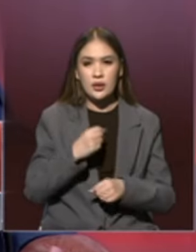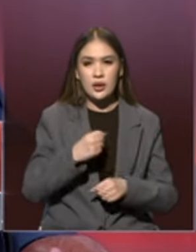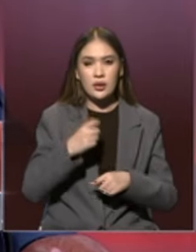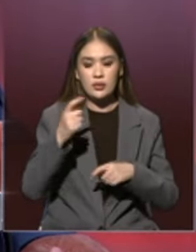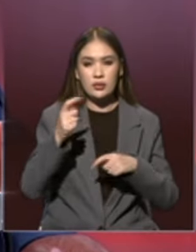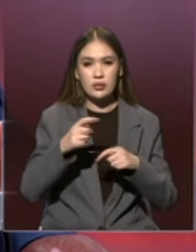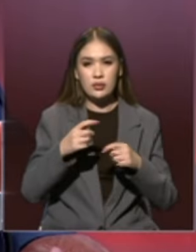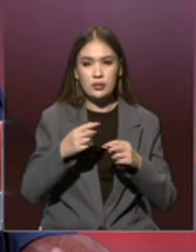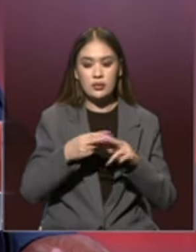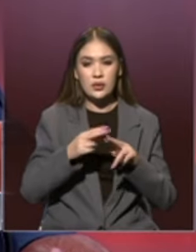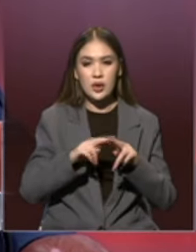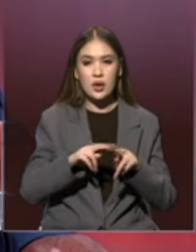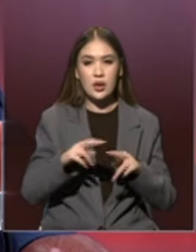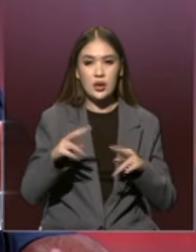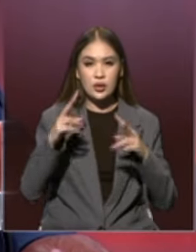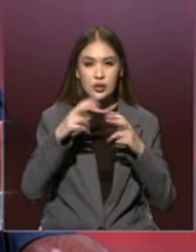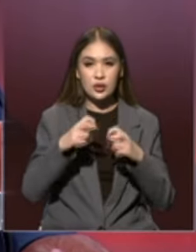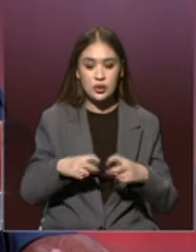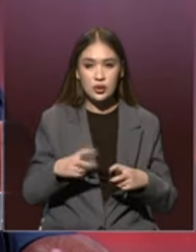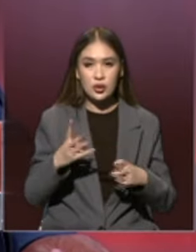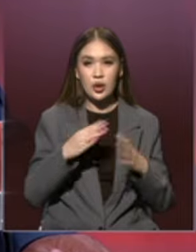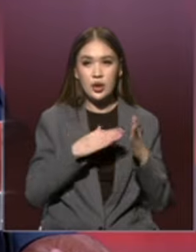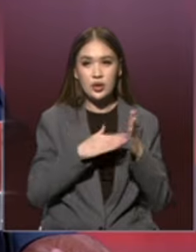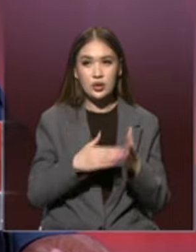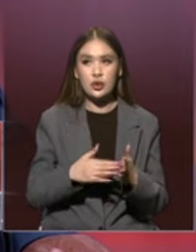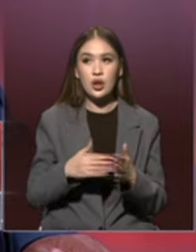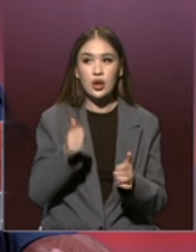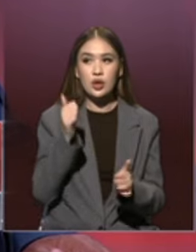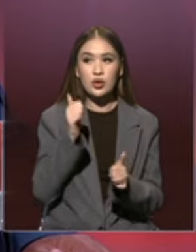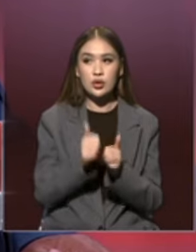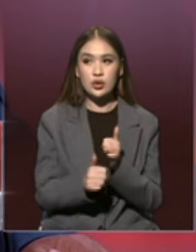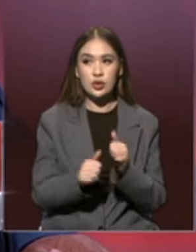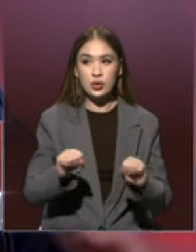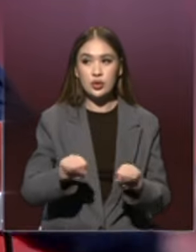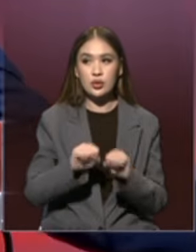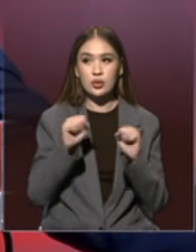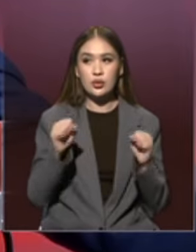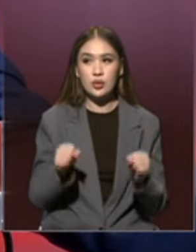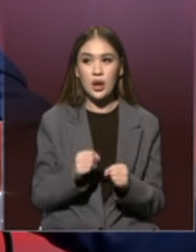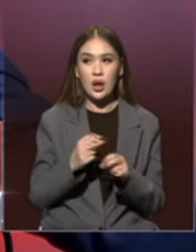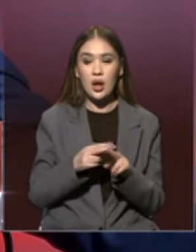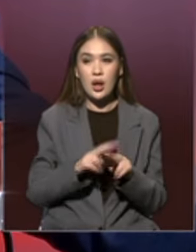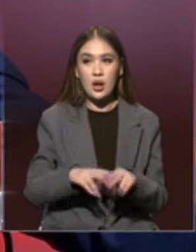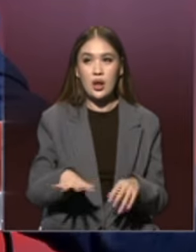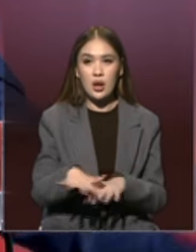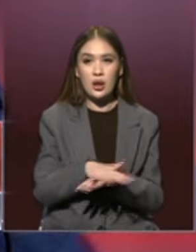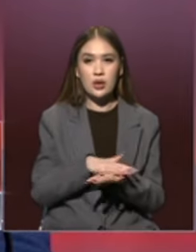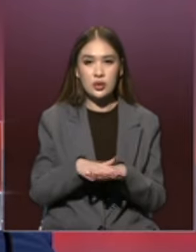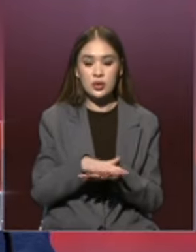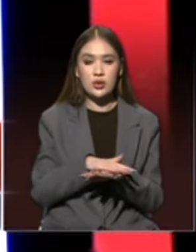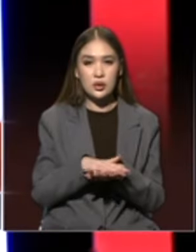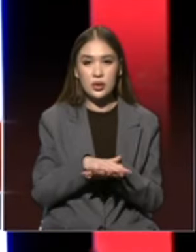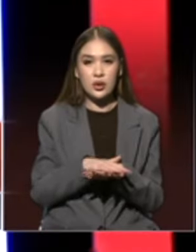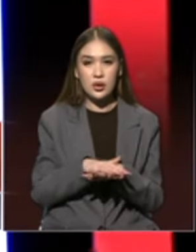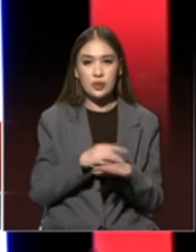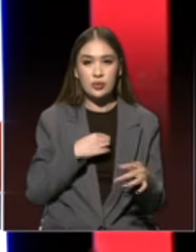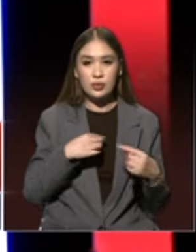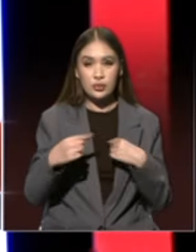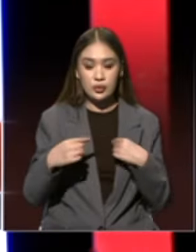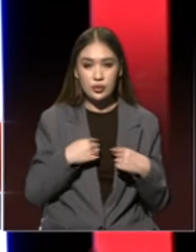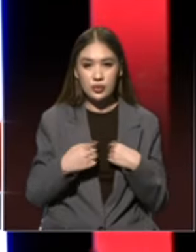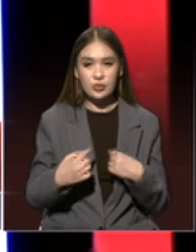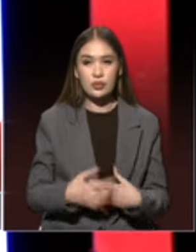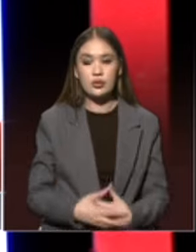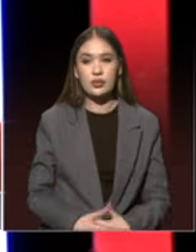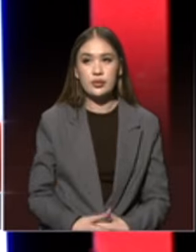дегені жеткізбесек, күннің райы мынау, күнде жаңбыр, күнде суық, халық бүрсіңдеп отыр. Жақсы. Негізі